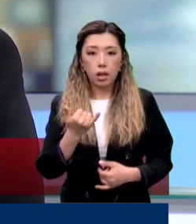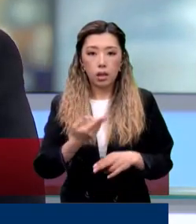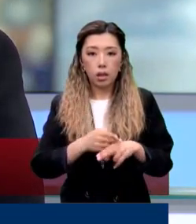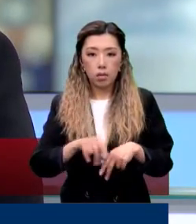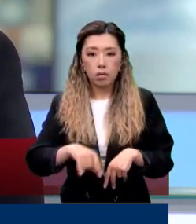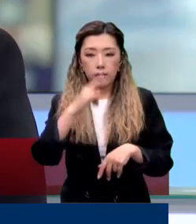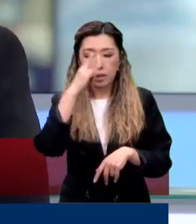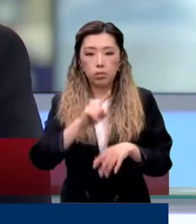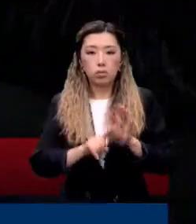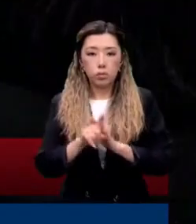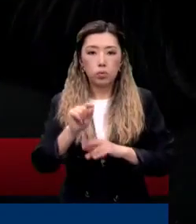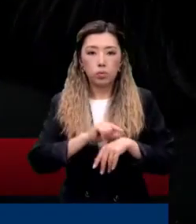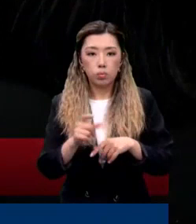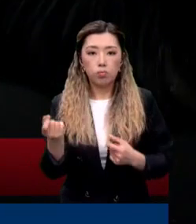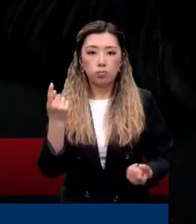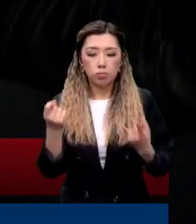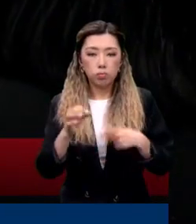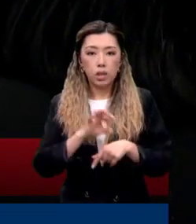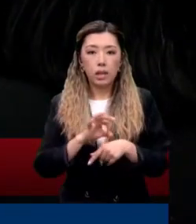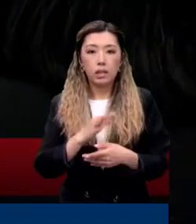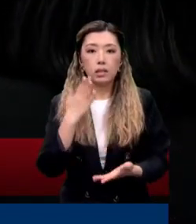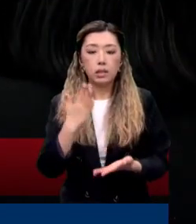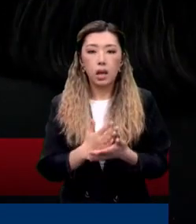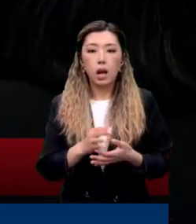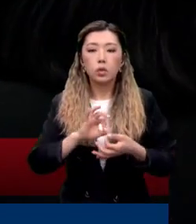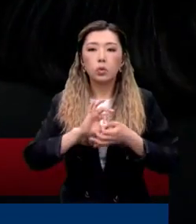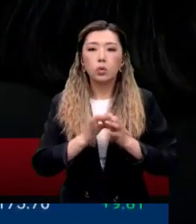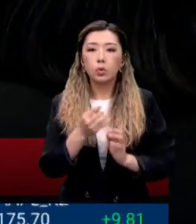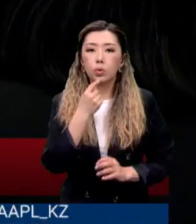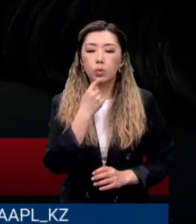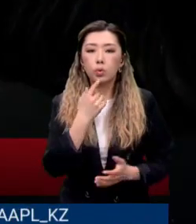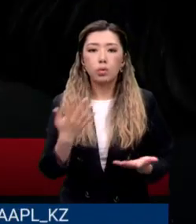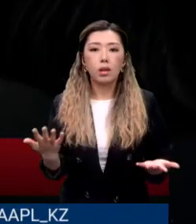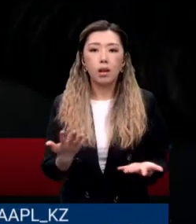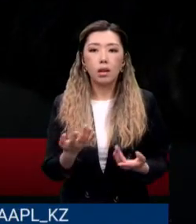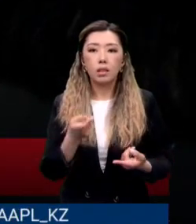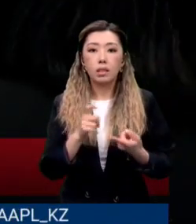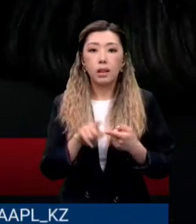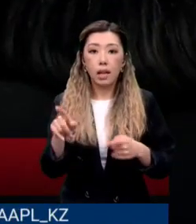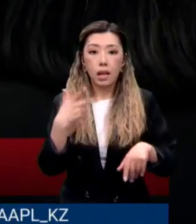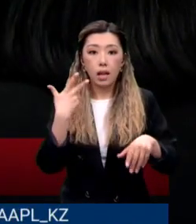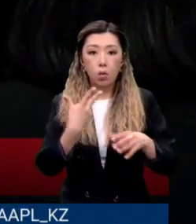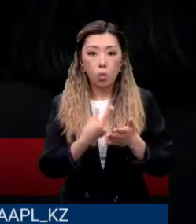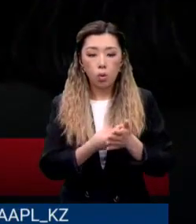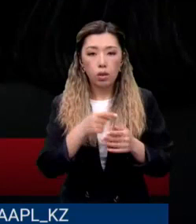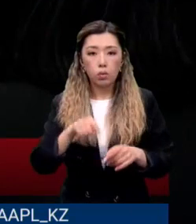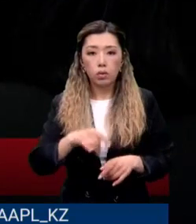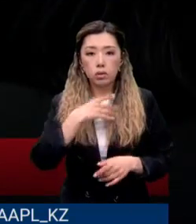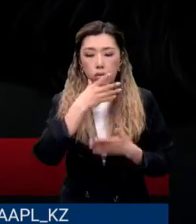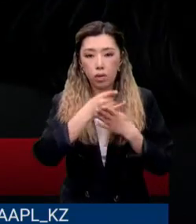начинает проявляться. И сложность была в чем? В том, что препарат не зарегистрирован в